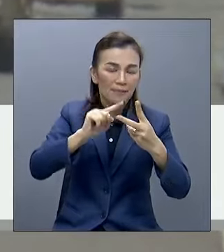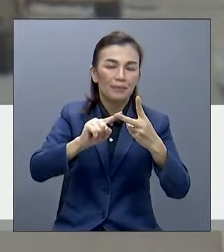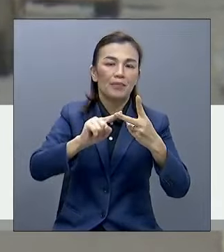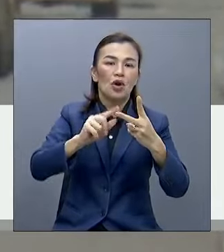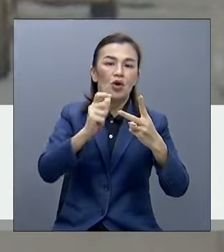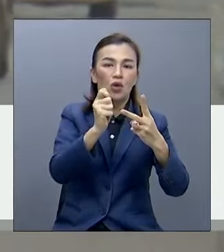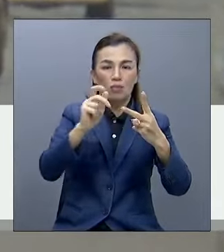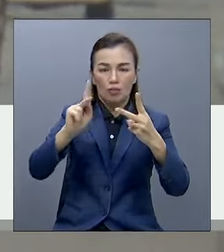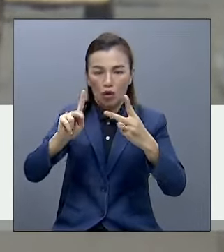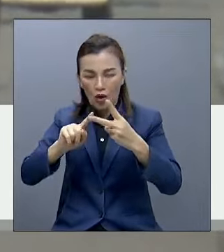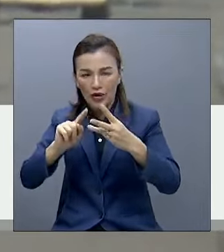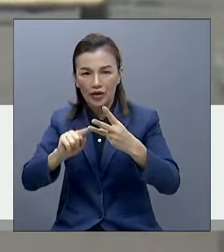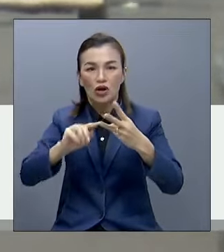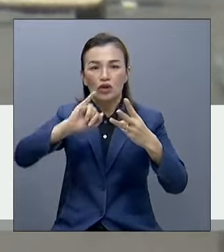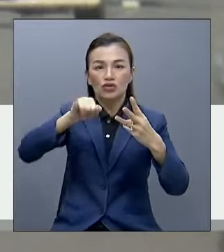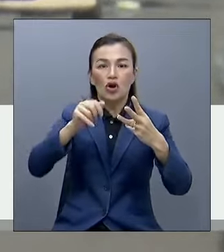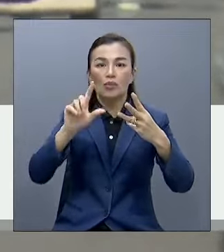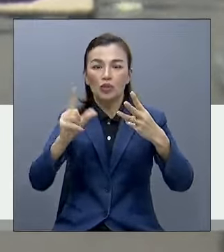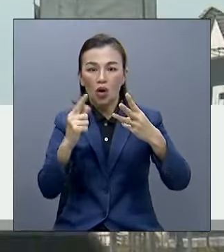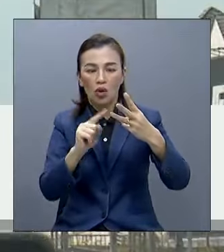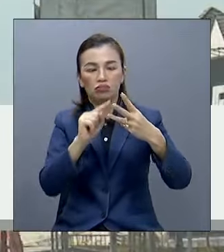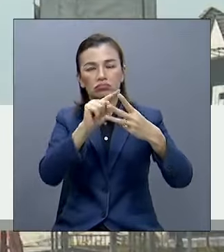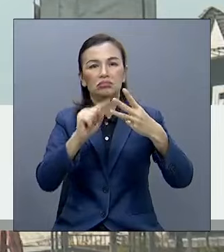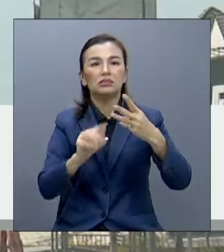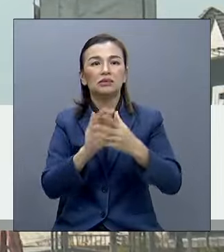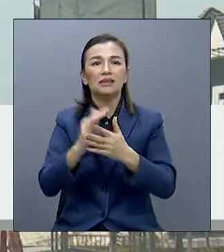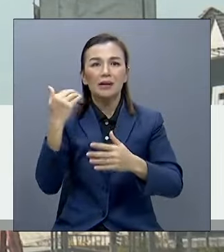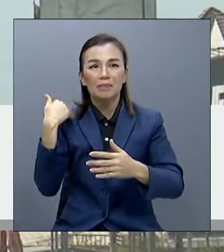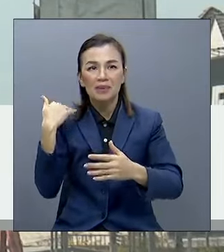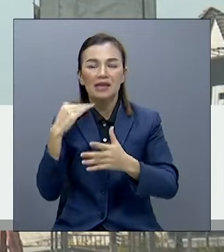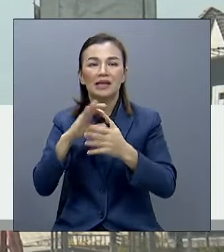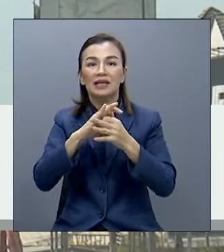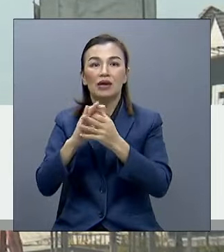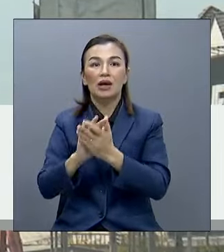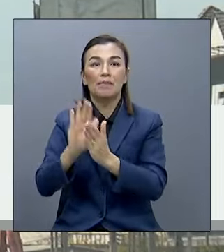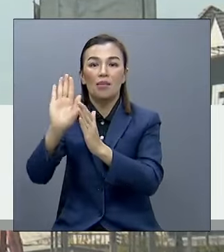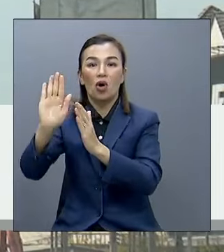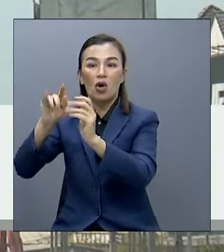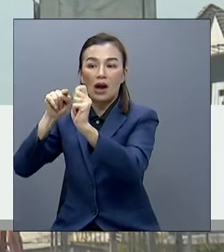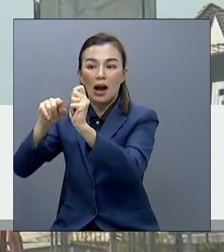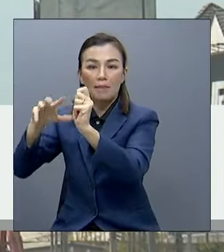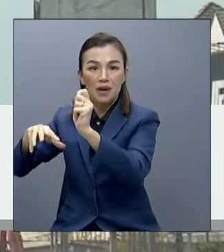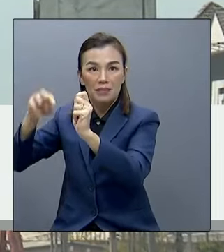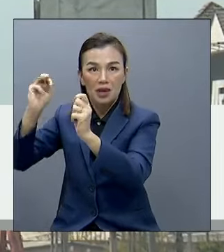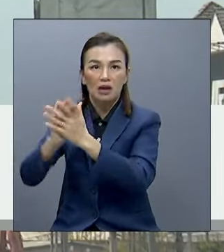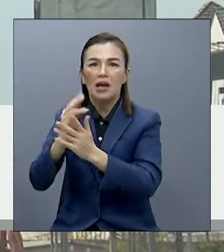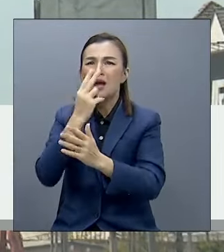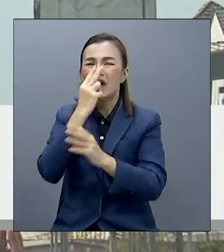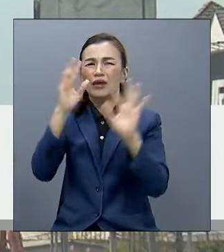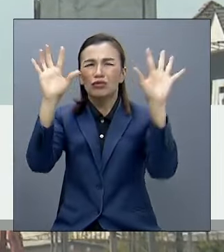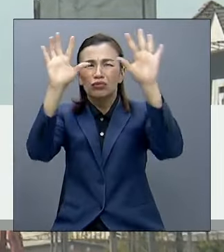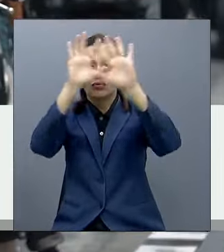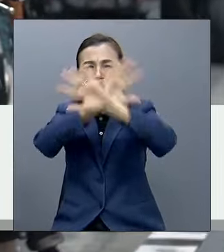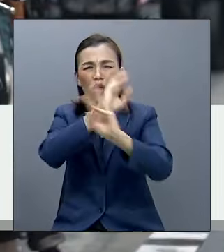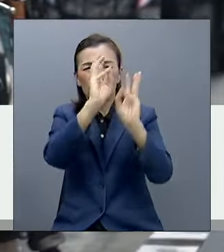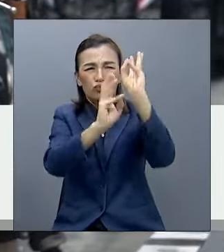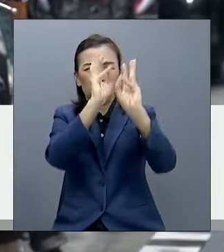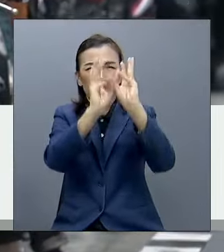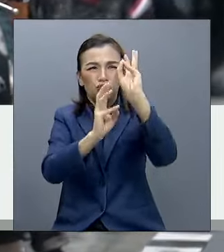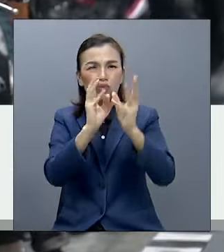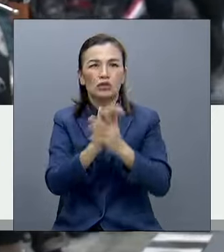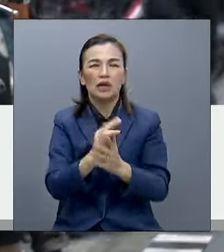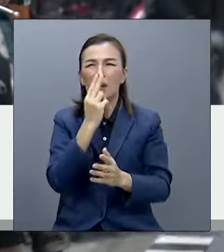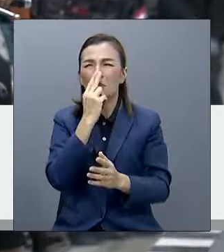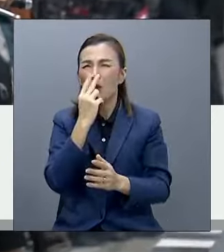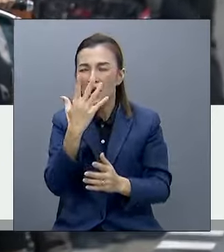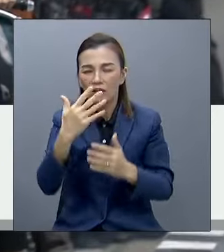ดมกำลังทั้งภาคพื้นดินทางอากาศส่วนตัวเมืองเชียงใหม่ยังคงปกคลุมด้วยฝุ่นทัศนวิสัยการมองเห็นต่ำ